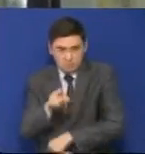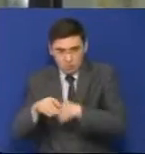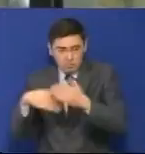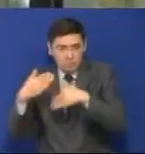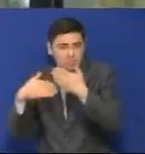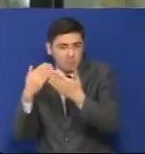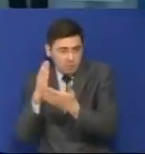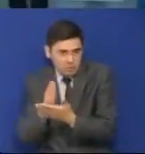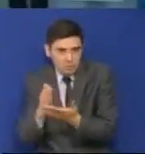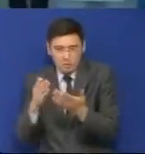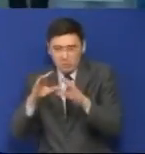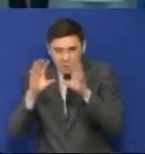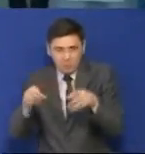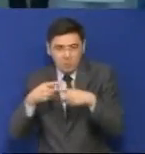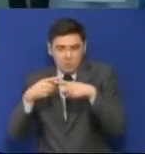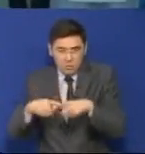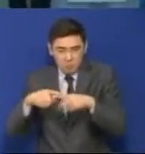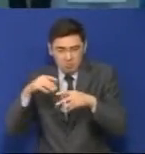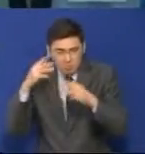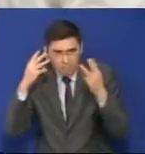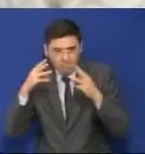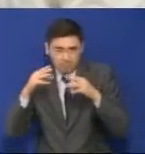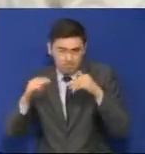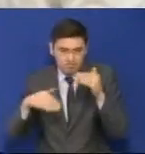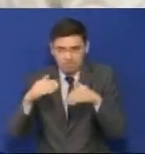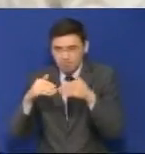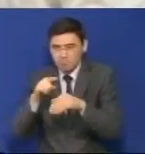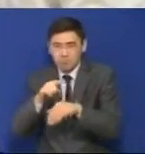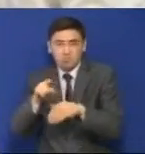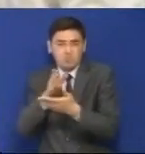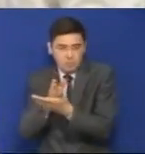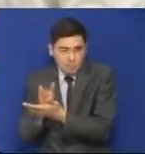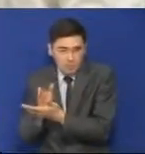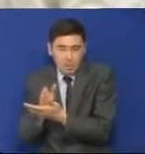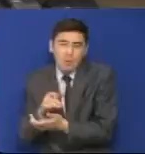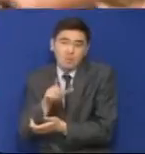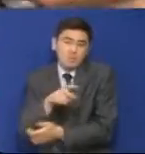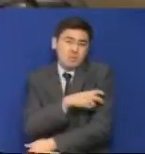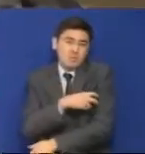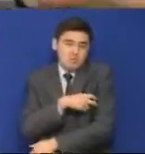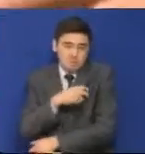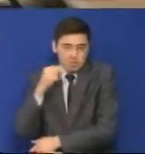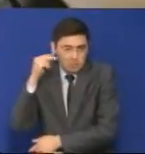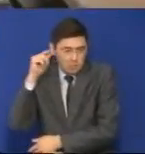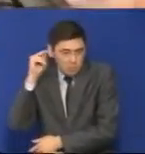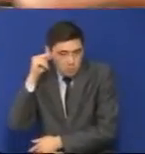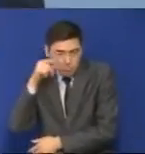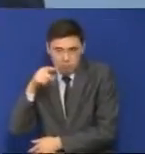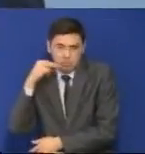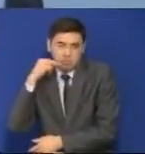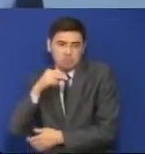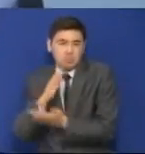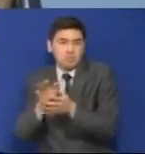Медициналық мекемелер заманауи технологияларға сай жаңа қондырғылармен қамтылуда, дәрігерлердің біліктілігін арттыру жұмысы жүргізілуде. Бұл